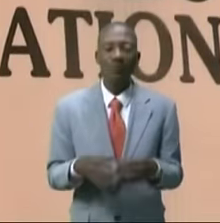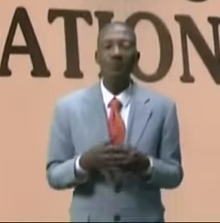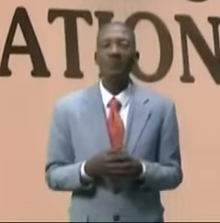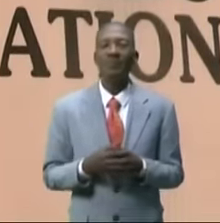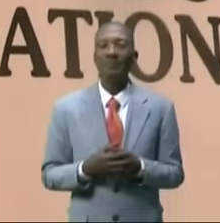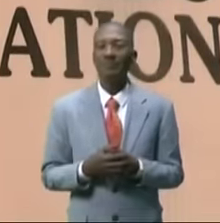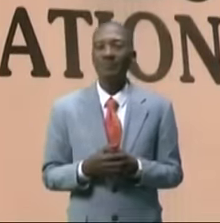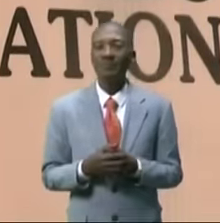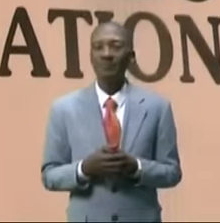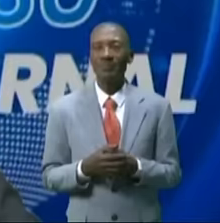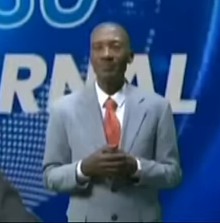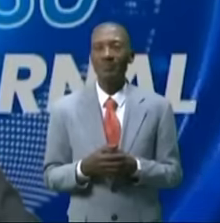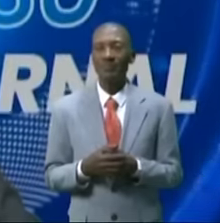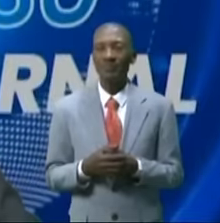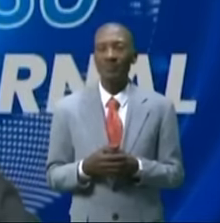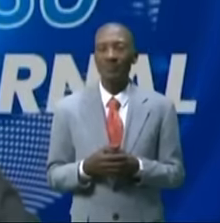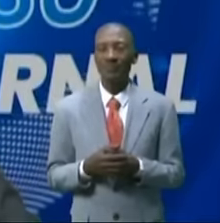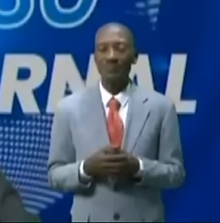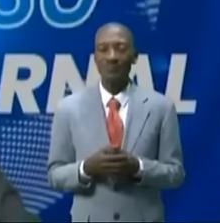EGPAF.